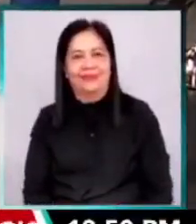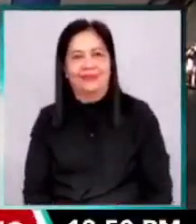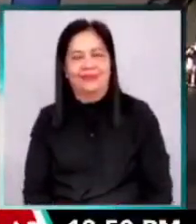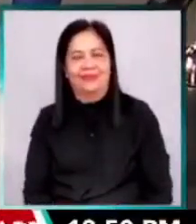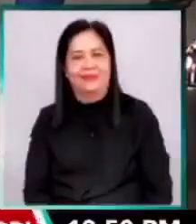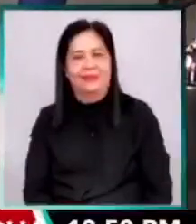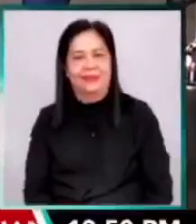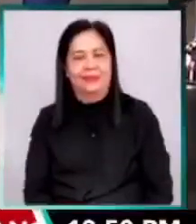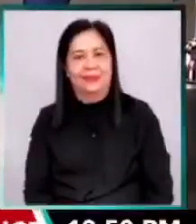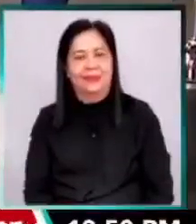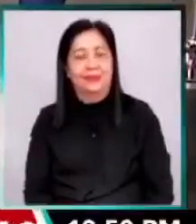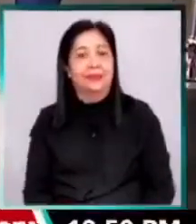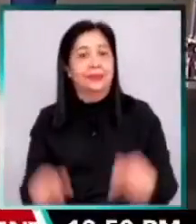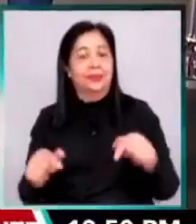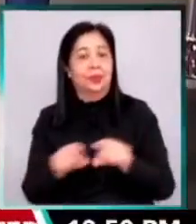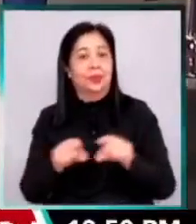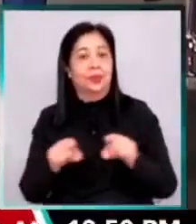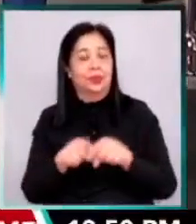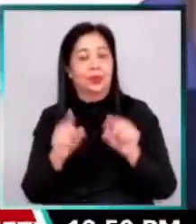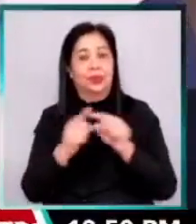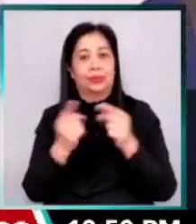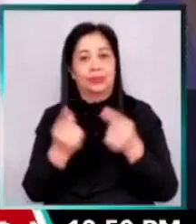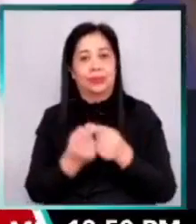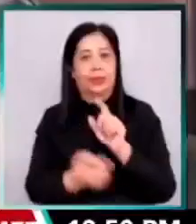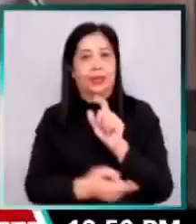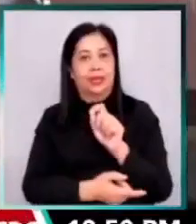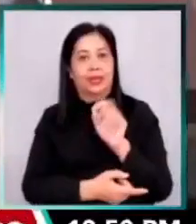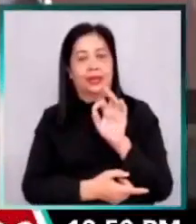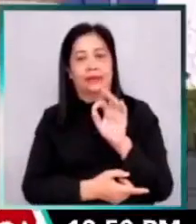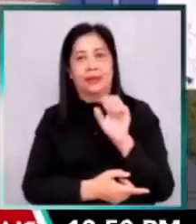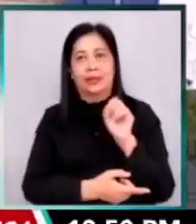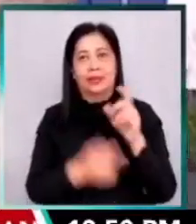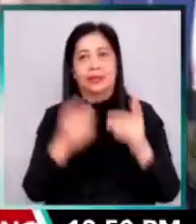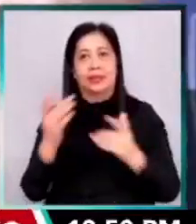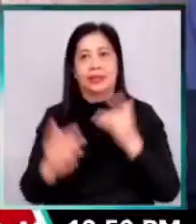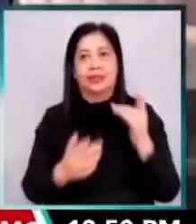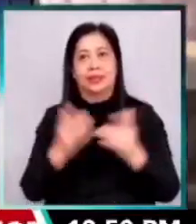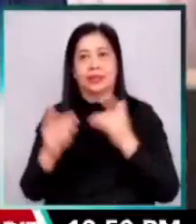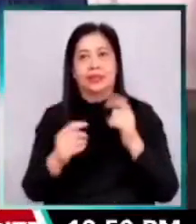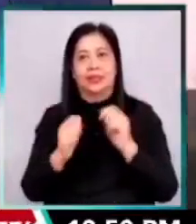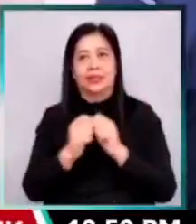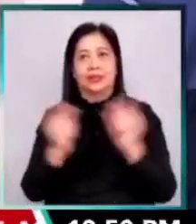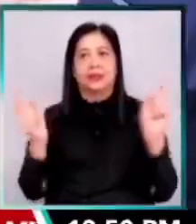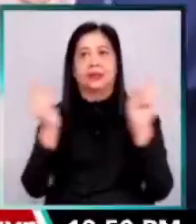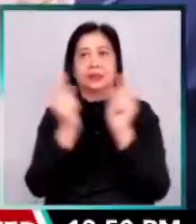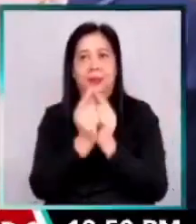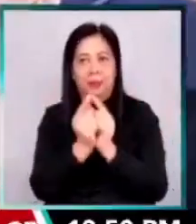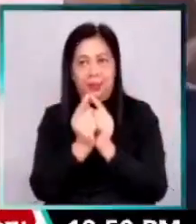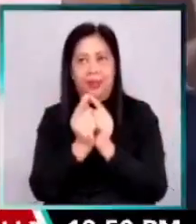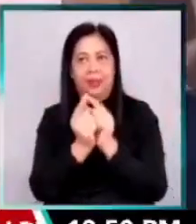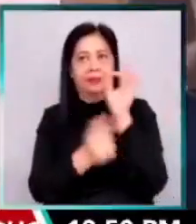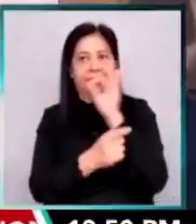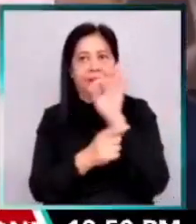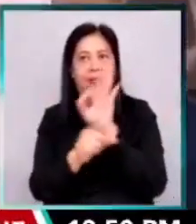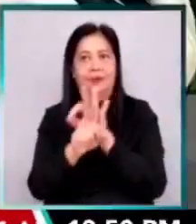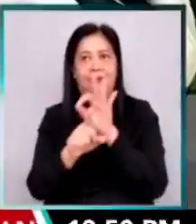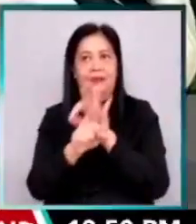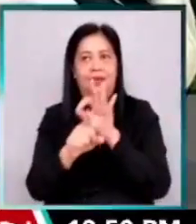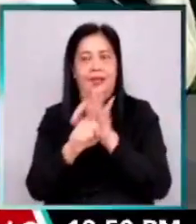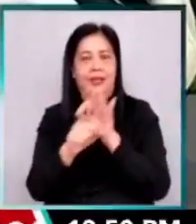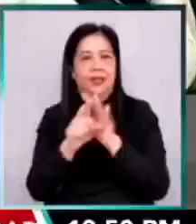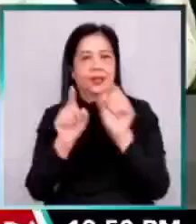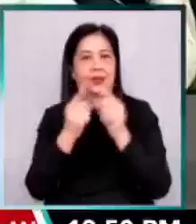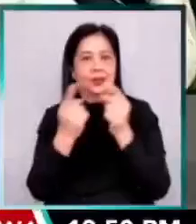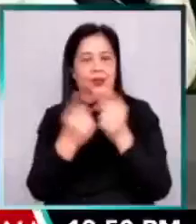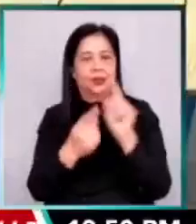Nasa bansa rin ang K-pop boy group na TFN. Excited na raw silang ma-meet ang Pinoy fans. Nag-guest din ang grupo sa unang